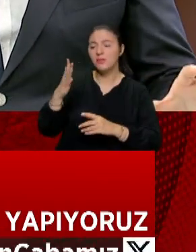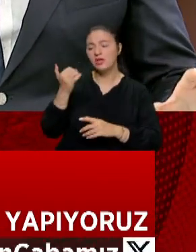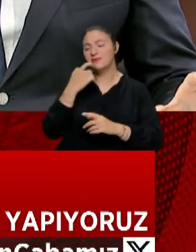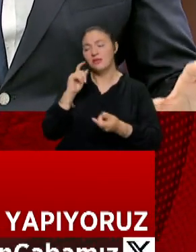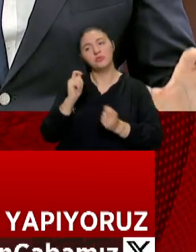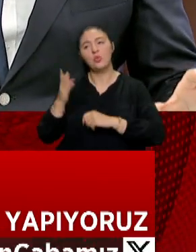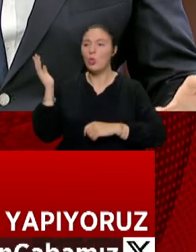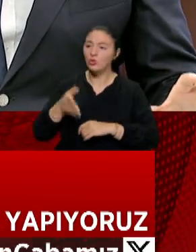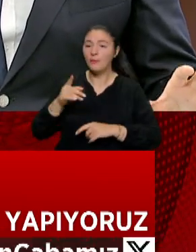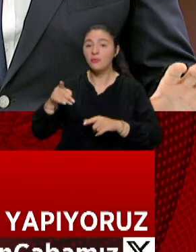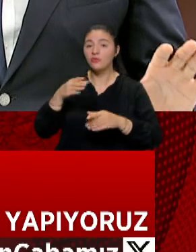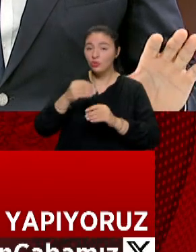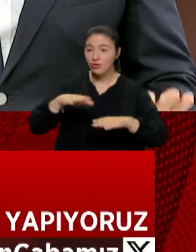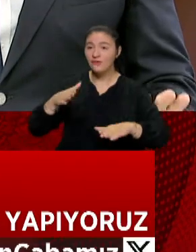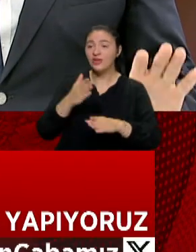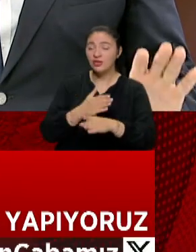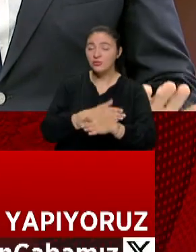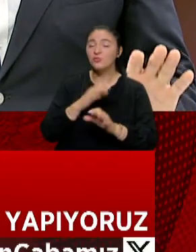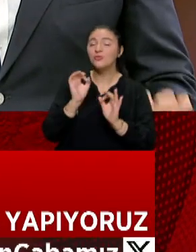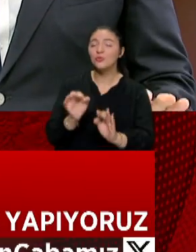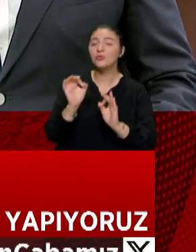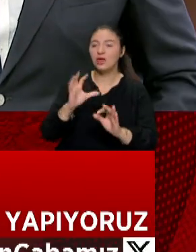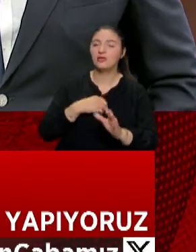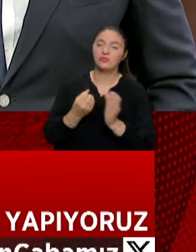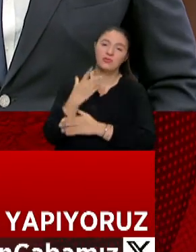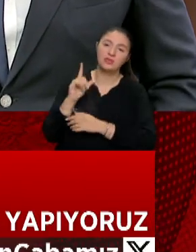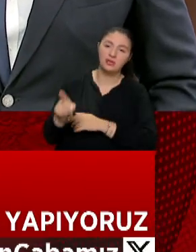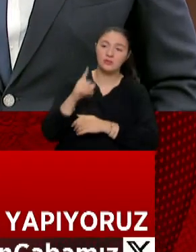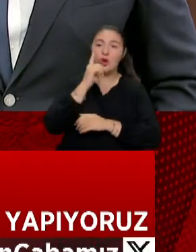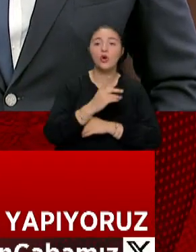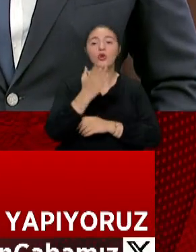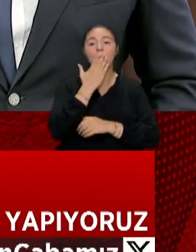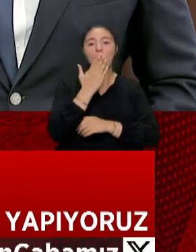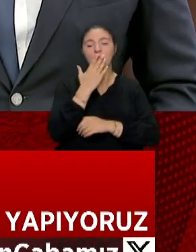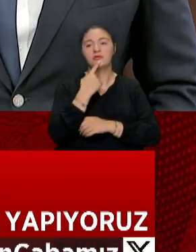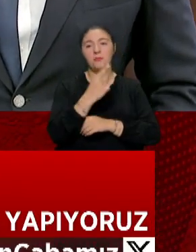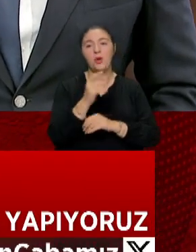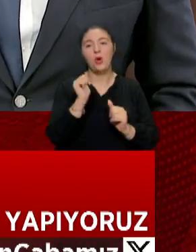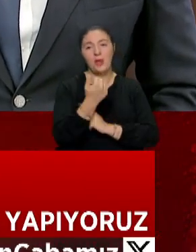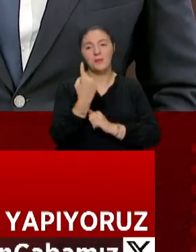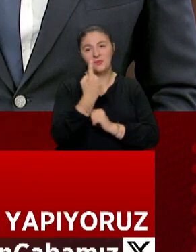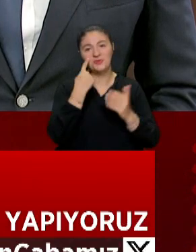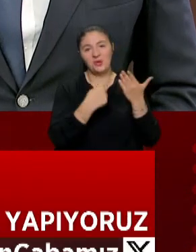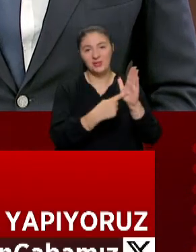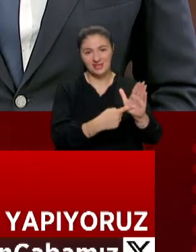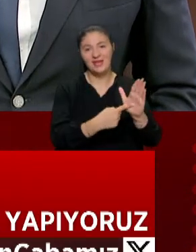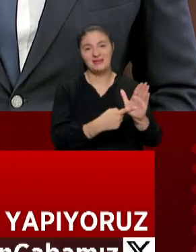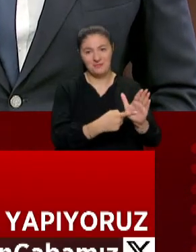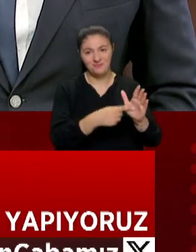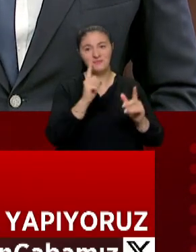bu vatandaşlarımız a çocuklarımıza mutlak ve mutlak sahip çıkmamız lazım önce okul demek önemli bir göstergedir